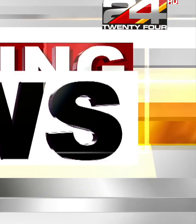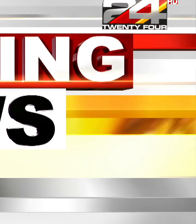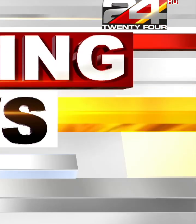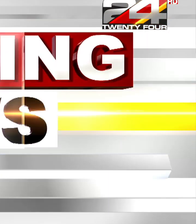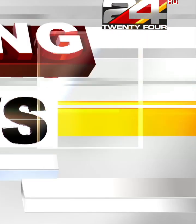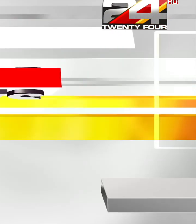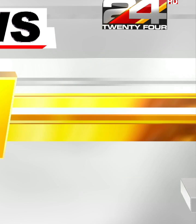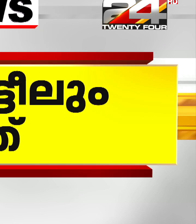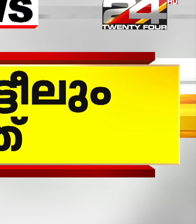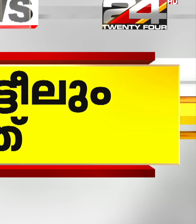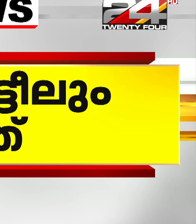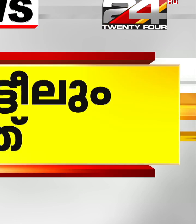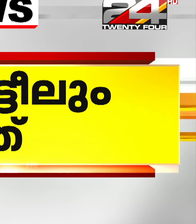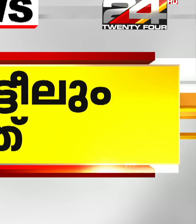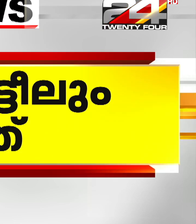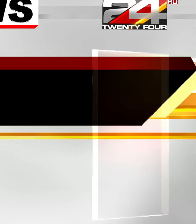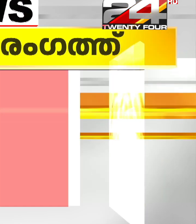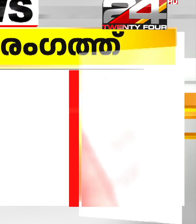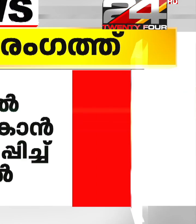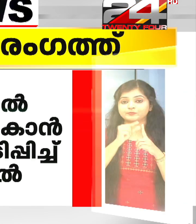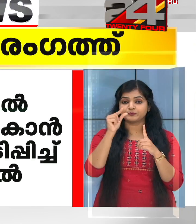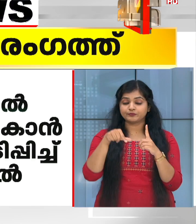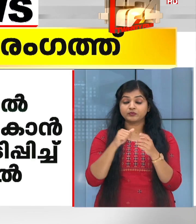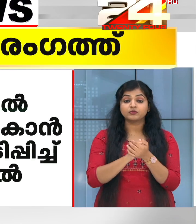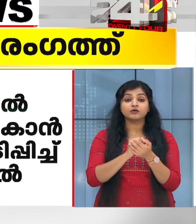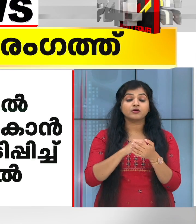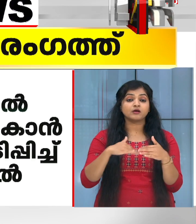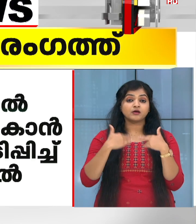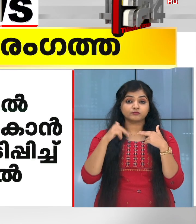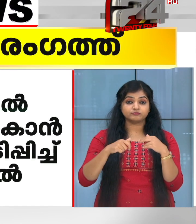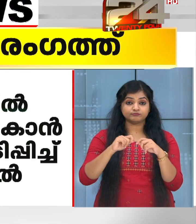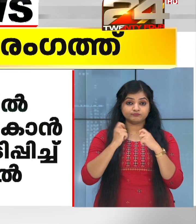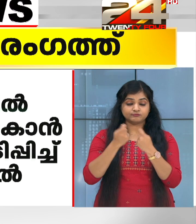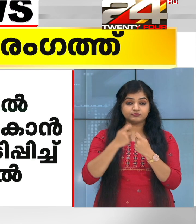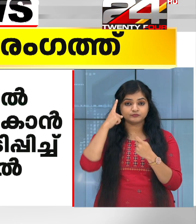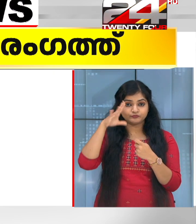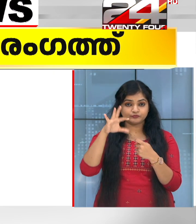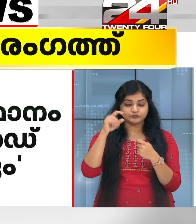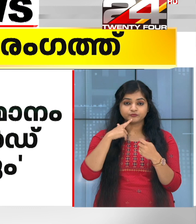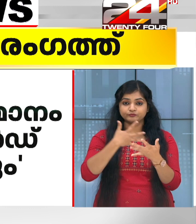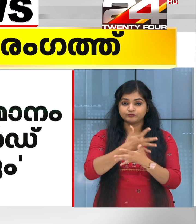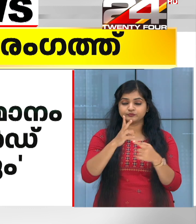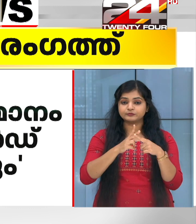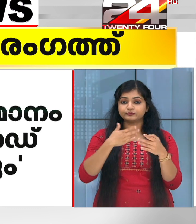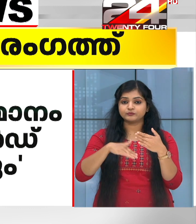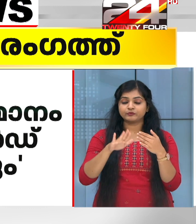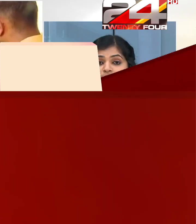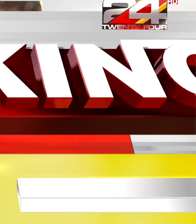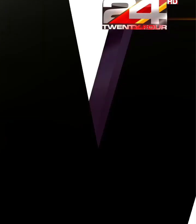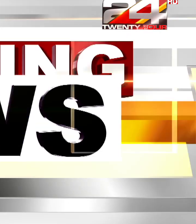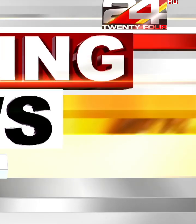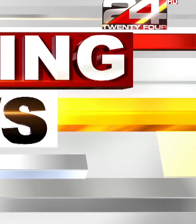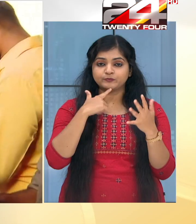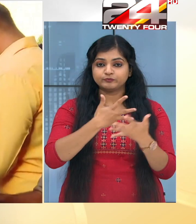പാട്ടീലും രംഗത്തെത്തിയിട്ടുണ്ട്. അതേസമയം തന്നെ ഹൈക്കമാൻഡാണ് ഇതിൽ അന്തിമ തീരുമാനം സ്വീകരിക്കുക. എന്തായാലും ഹൈക്കമാൻഡുമായി ബന്ധപ്പെട്ട ചർച്ചകൾ ഇപ്പോഴും തുടരുകയാണ്. കാർഗയുടെ വസതിയിലാണ് ചർച്ചകൾ